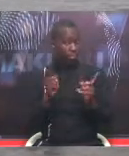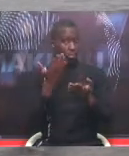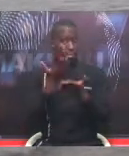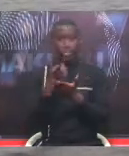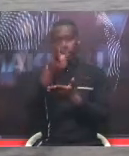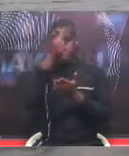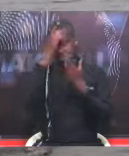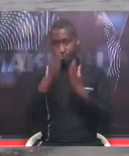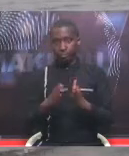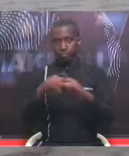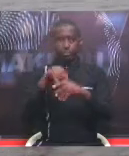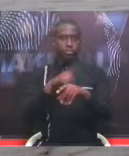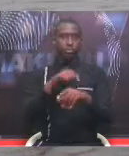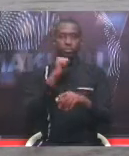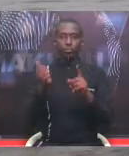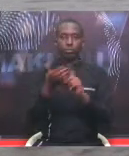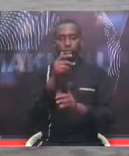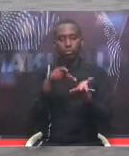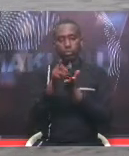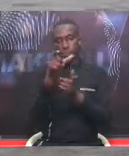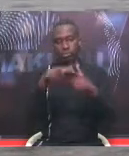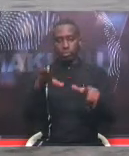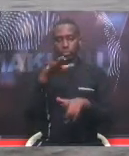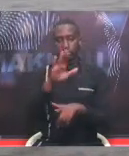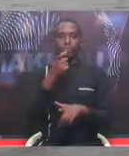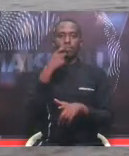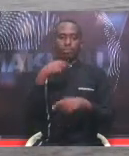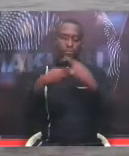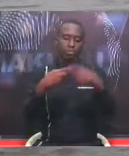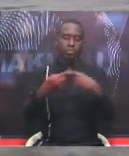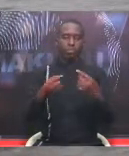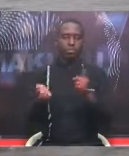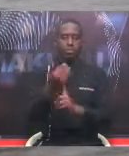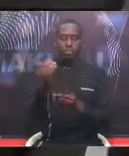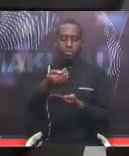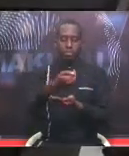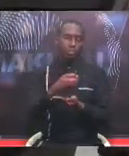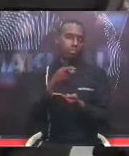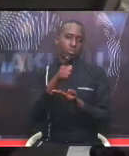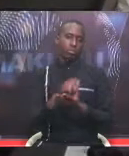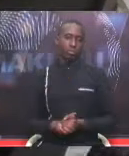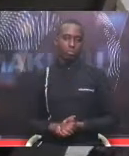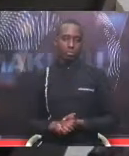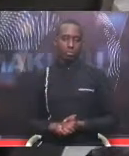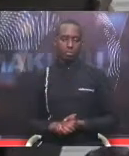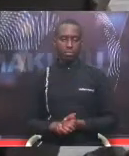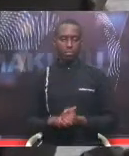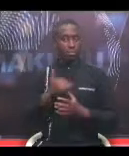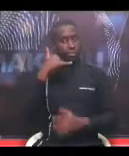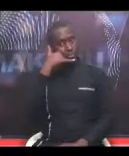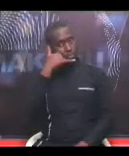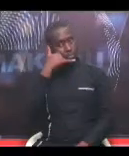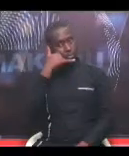abo baturage ko mu gihe batarabona ugura ubutaka bwabo bakomeza kuba babubyaza umusaruro. Byari ku murongo wa